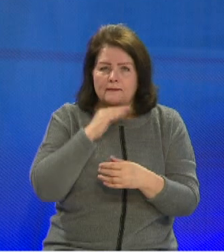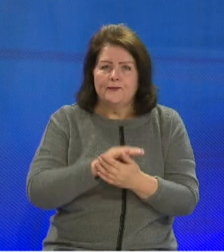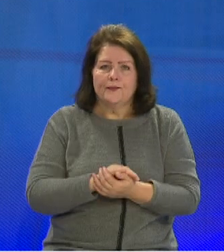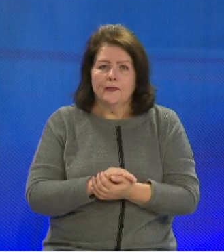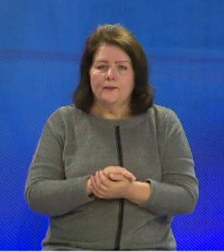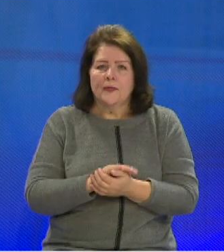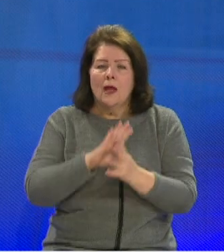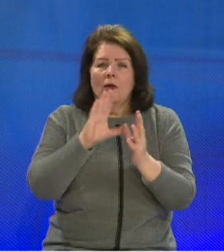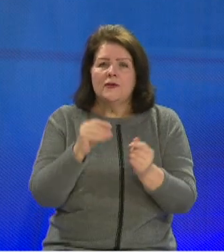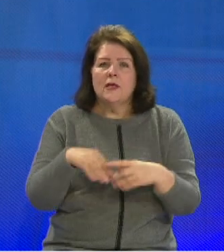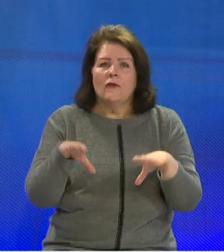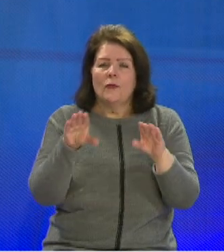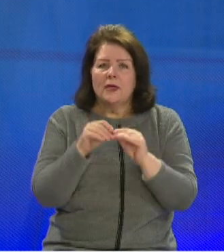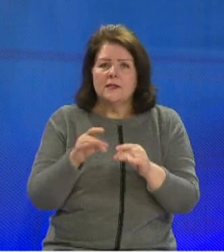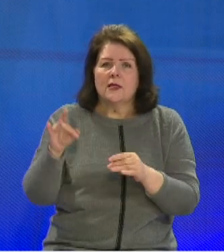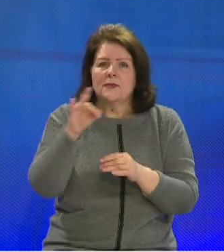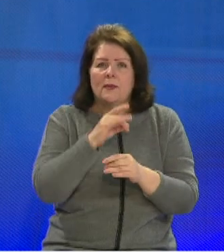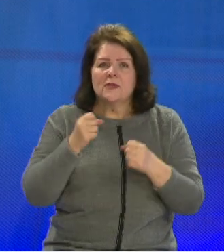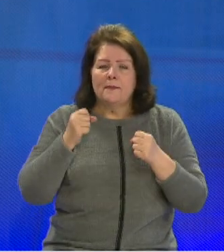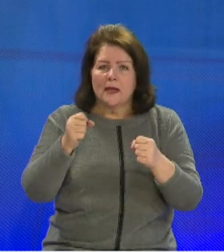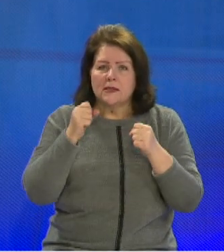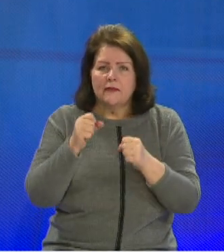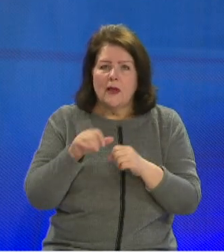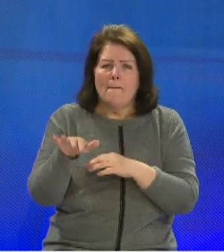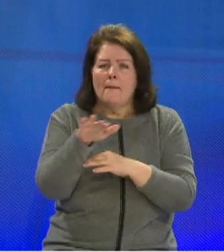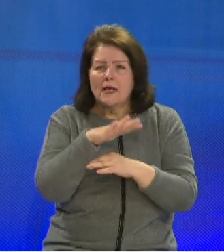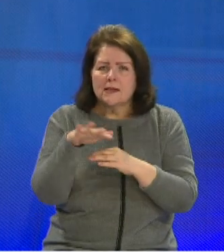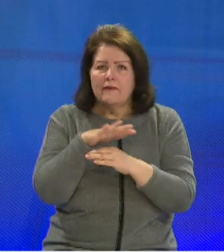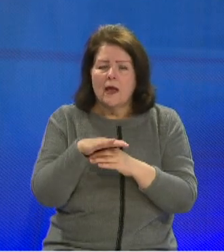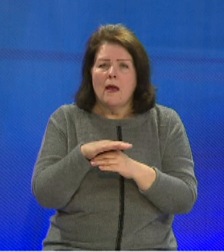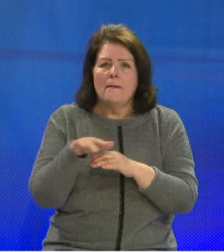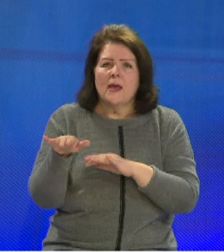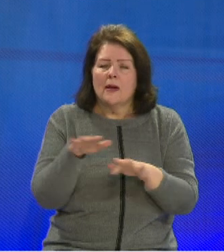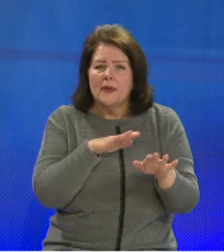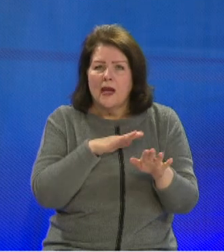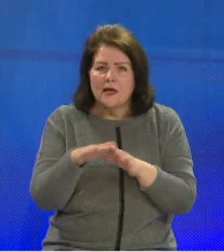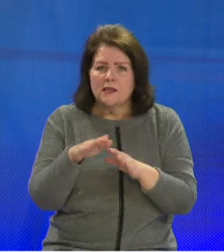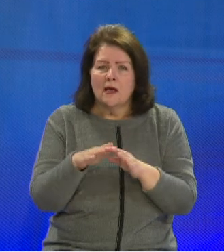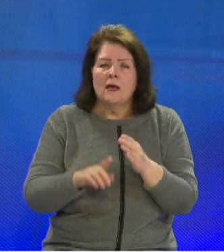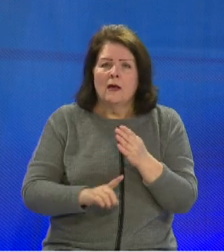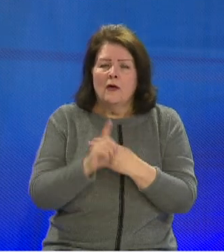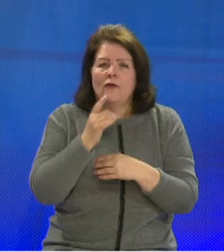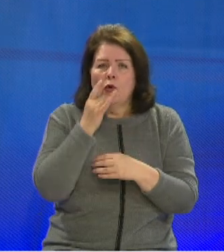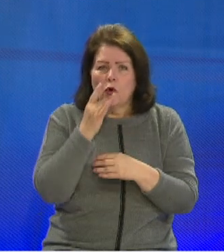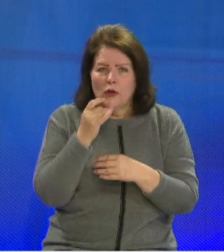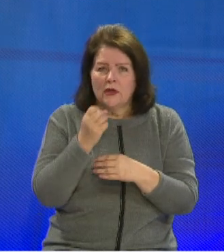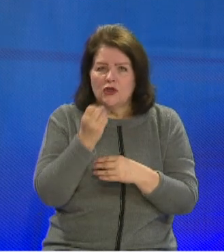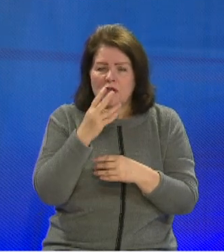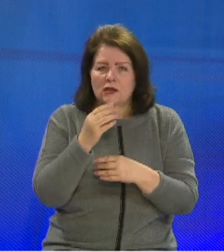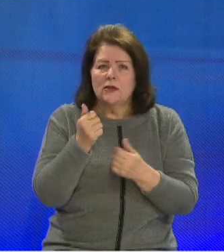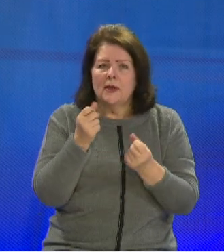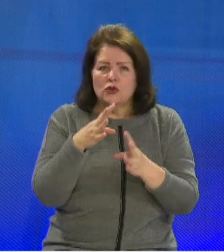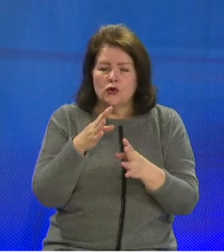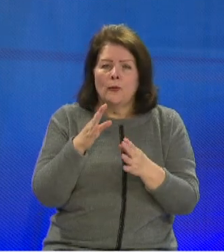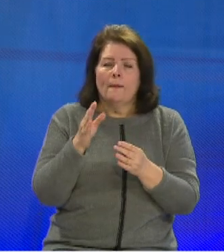Уси разом республиканское спортуно-массовое мероприемство 14-е по лику стартовало у Гродни. Отмысловое споборнество,